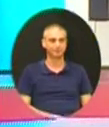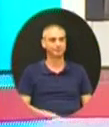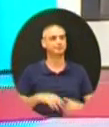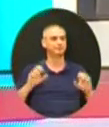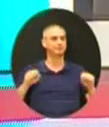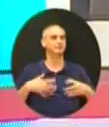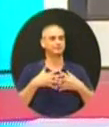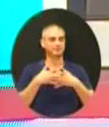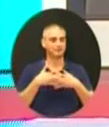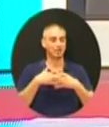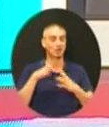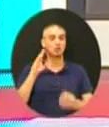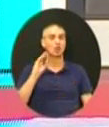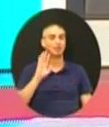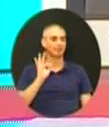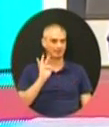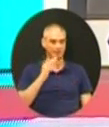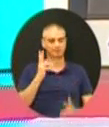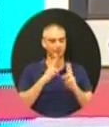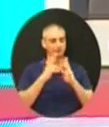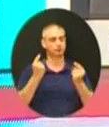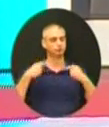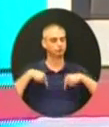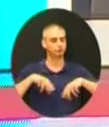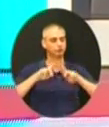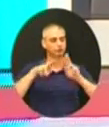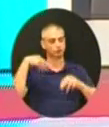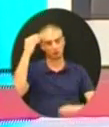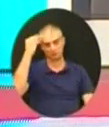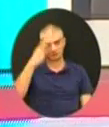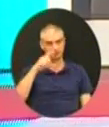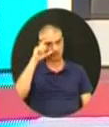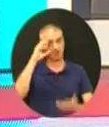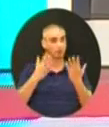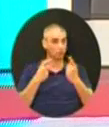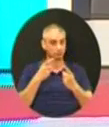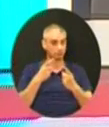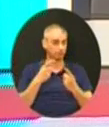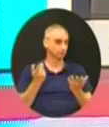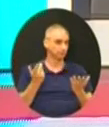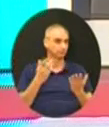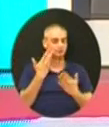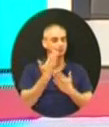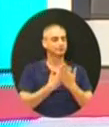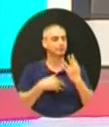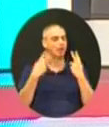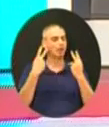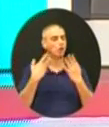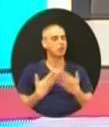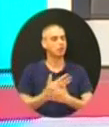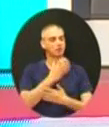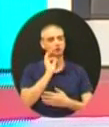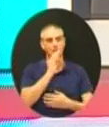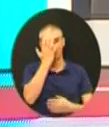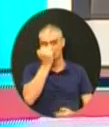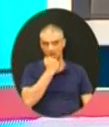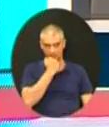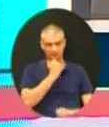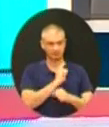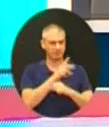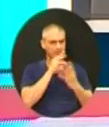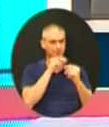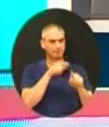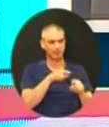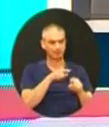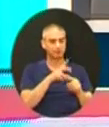הנשיא האמריקני דונלד טראמפ ייפגש הערב עם יושב ראש הרשות הפלסטינית אבו מאזן, כשברקע מסמך העקרונות החדש של חמאס, מיד נרחיב